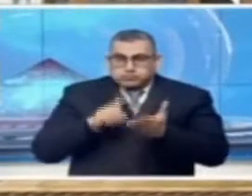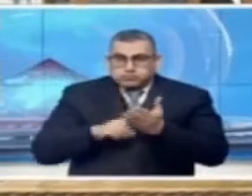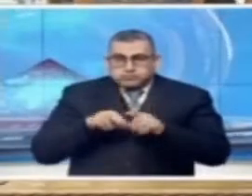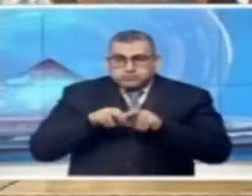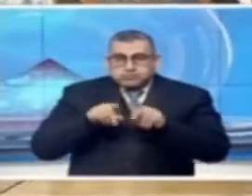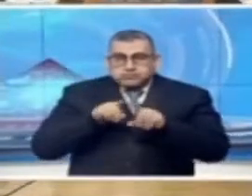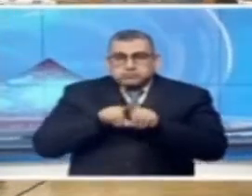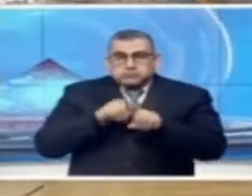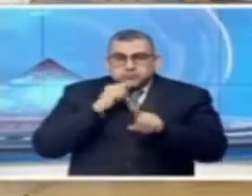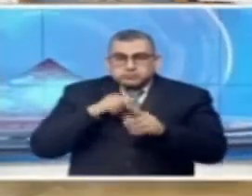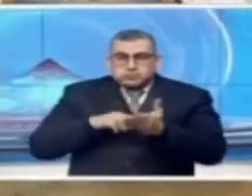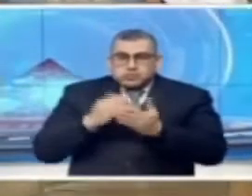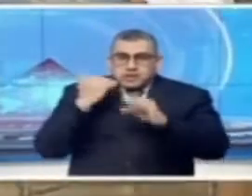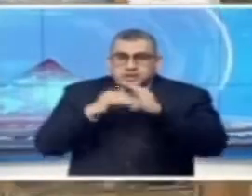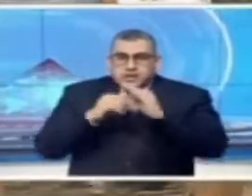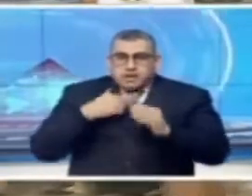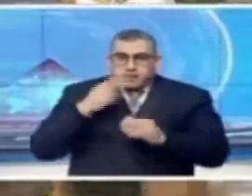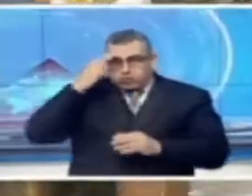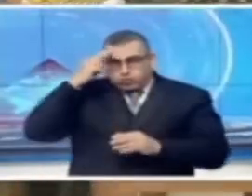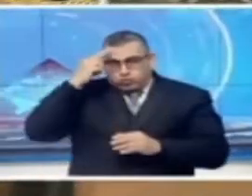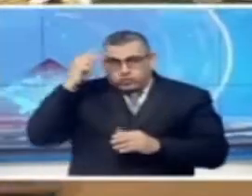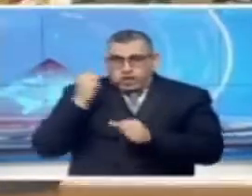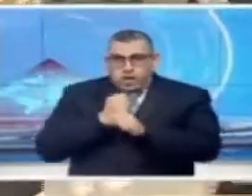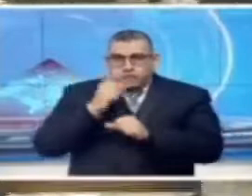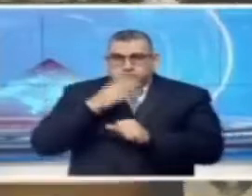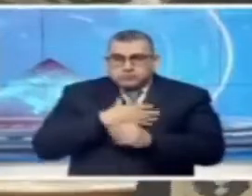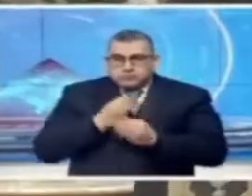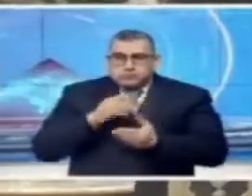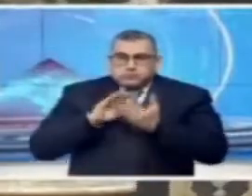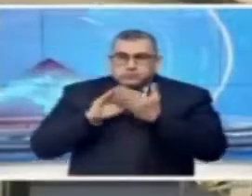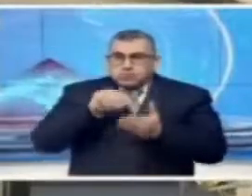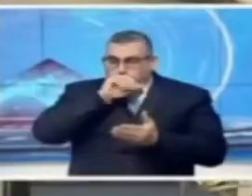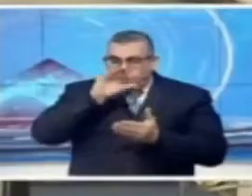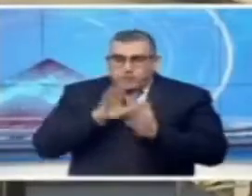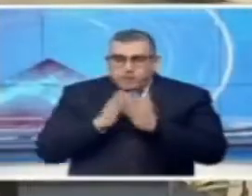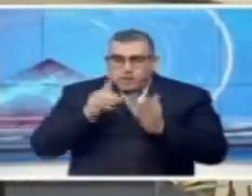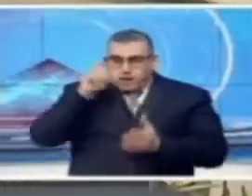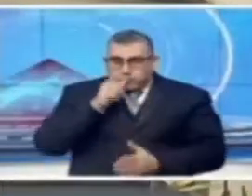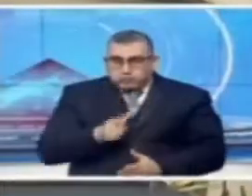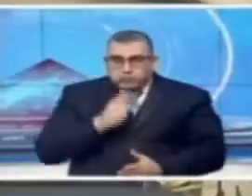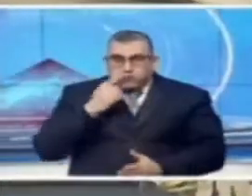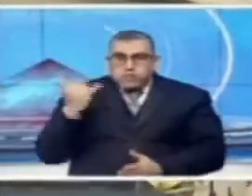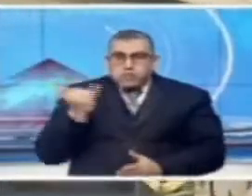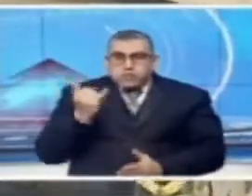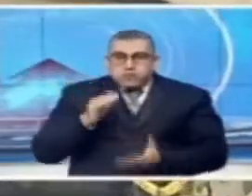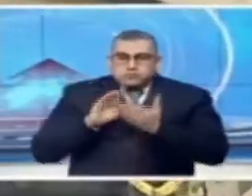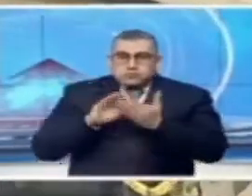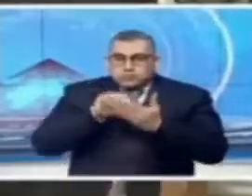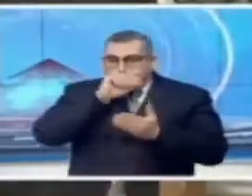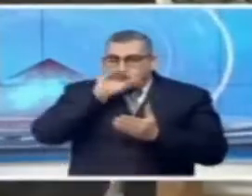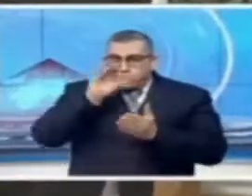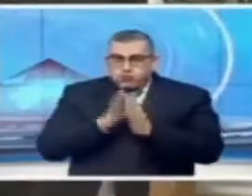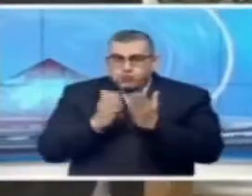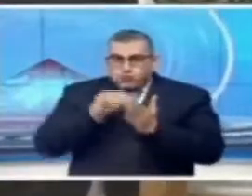الرسالة السامية التي تطلع بها المملكة العربية السعودية نحو خدمة كتاب الله واهتماما بكل ما يخدم المصحف الشريف